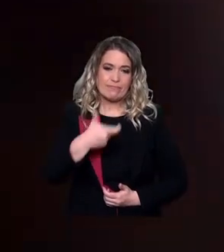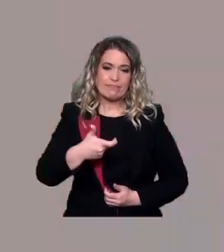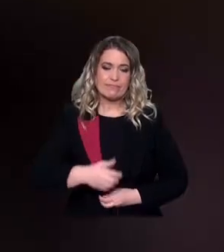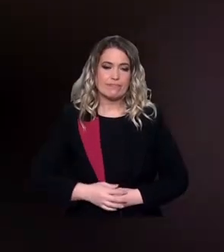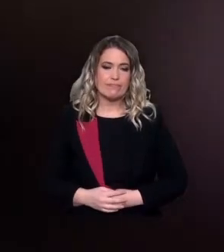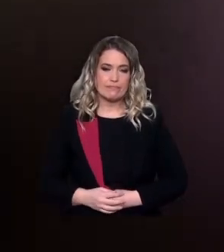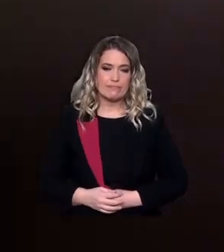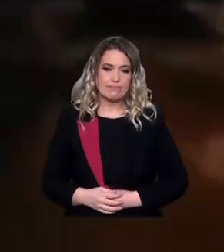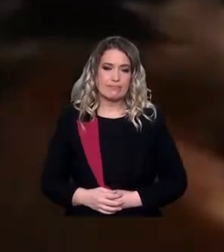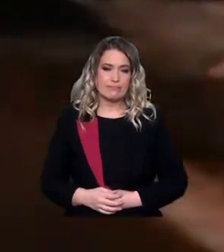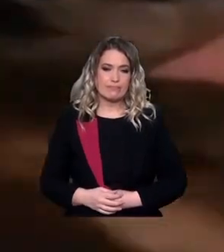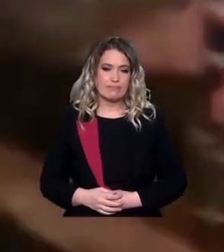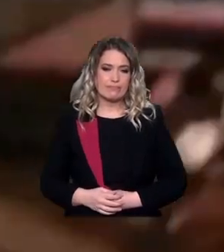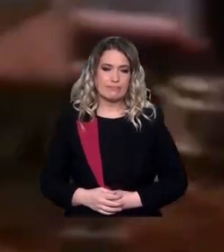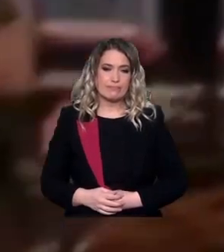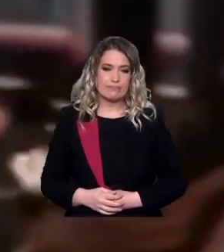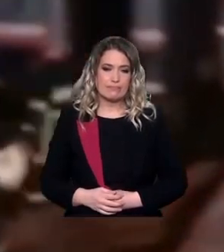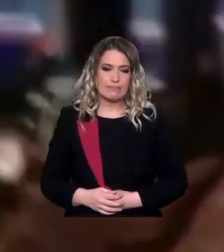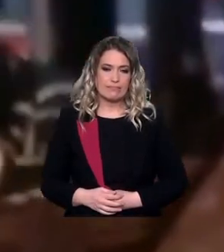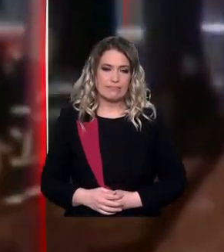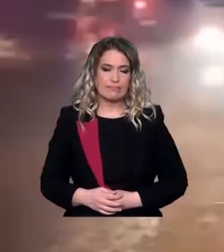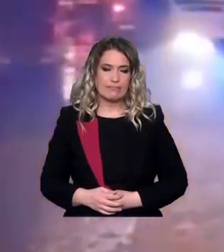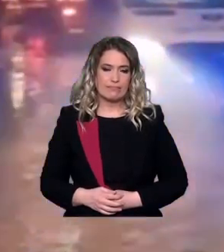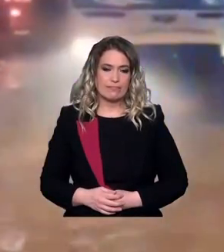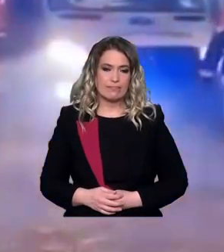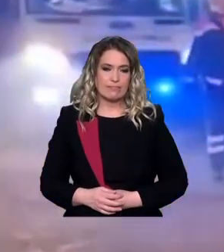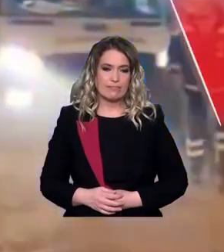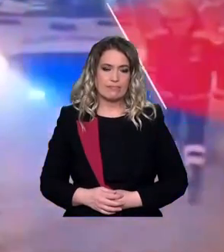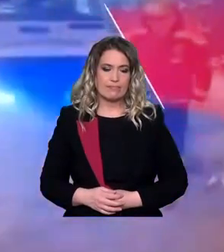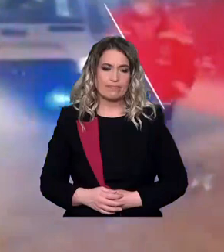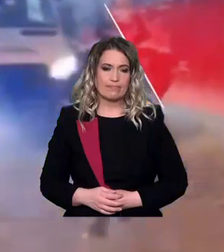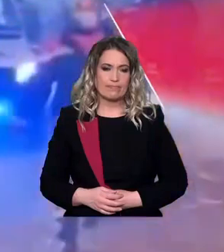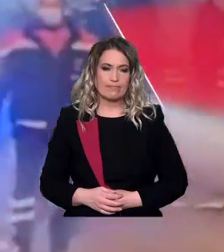καλά φύγετε προς τα πίσω φύγετε προς τα